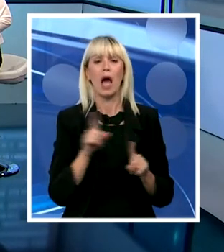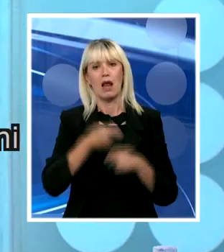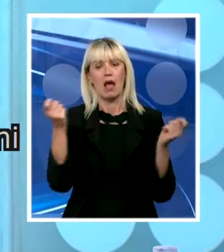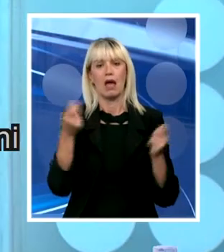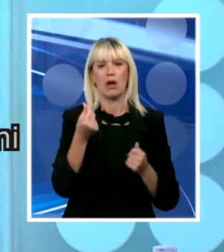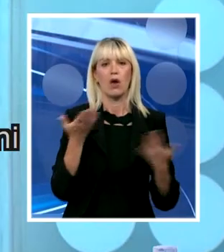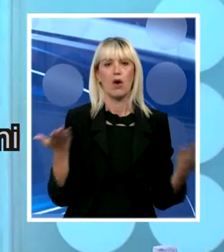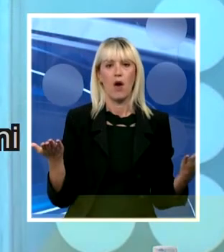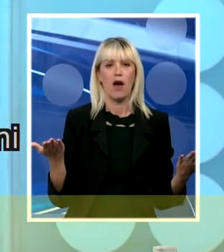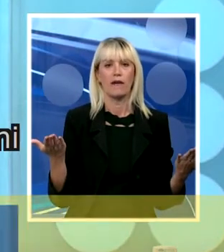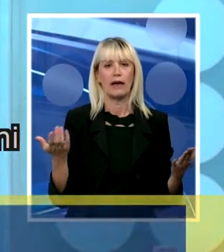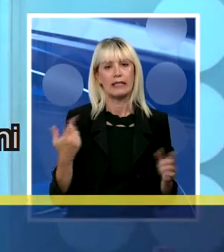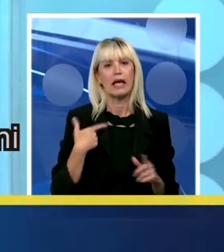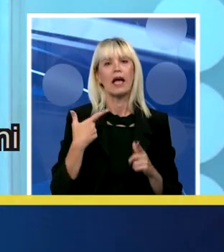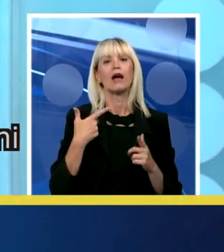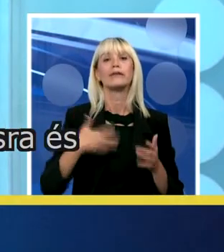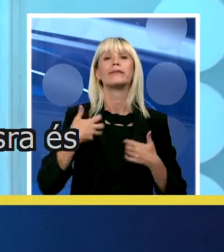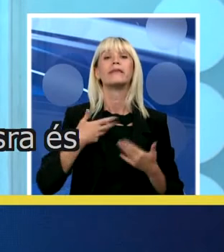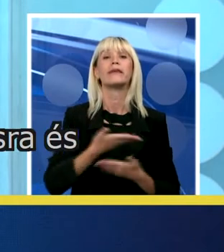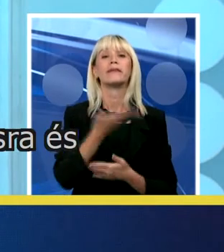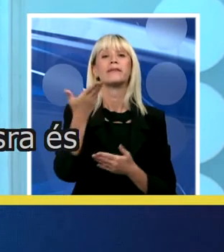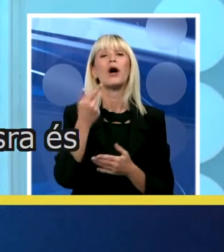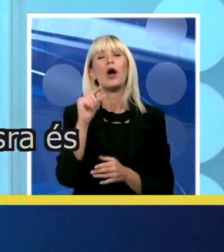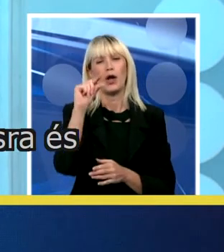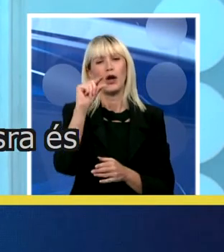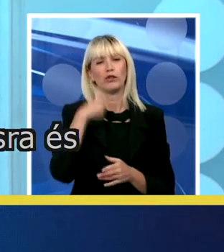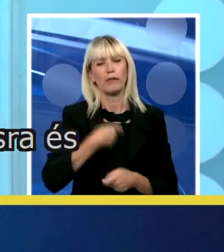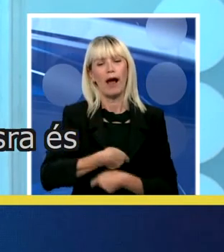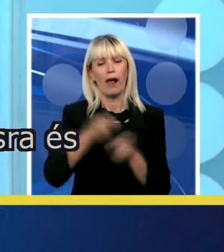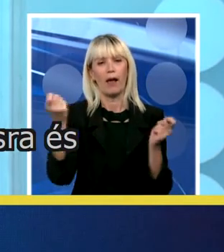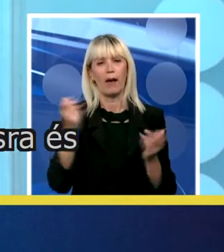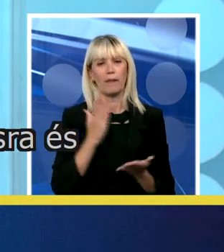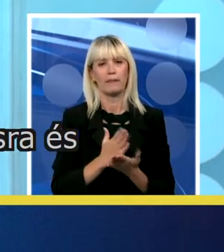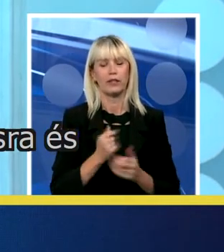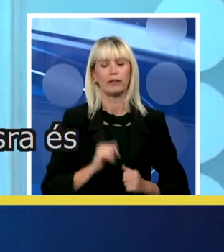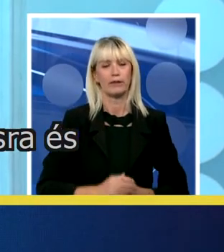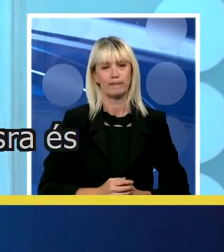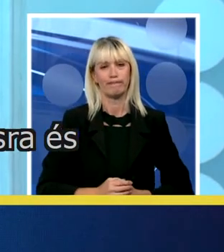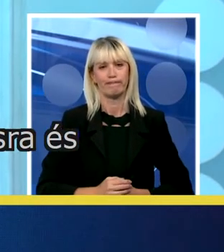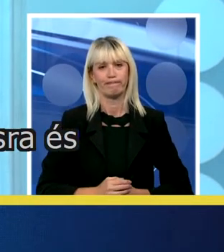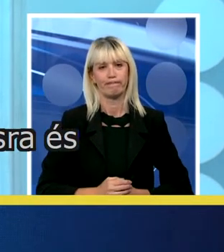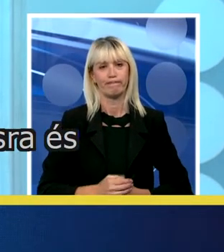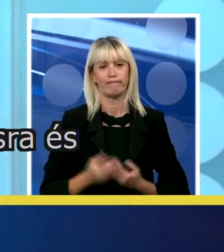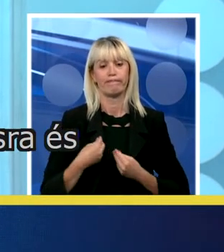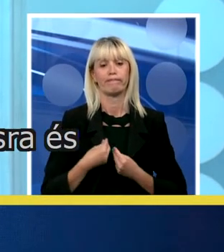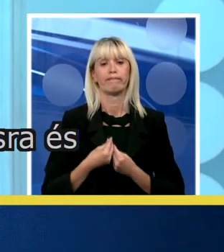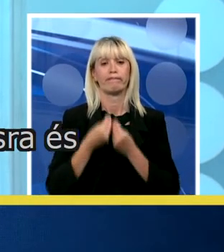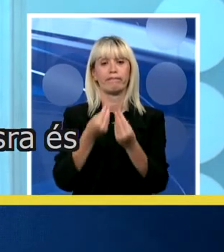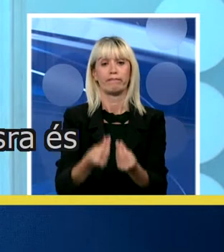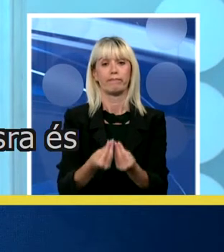mellett. Szipacsimo još malo novca direktno. Dakle, daćemo za naredna dva meseca,